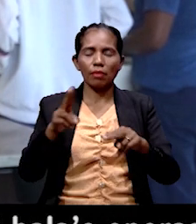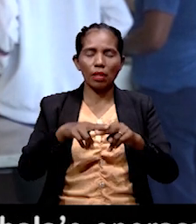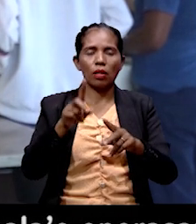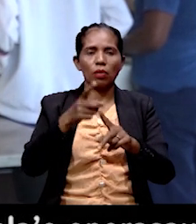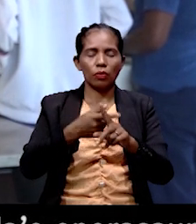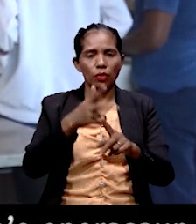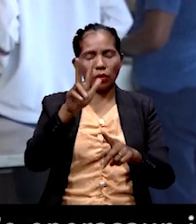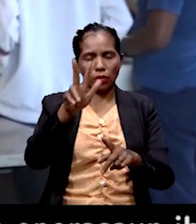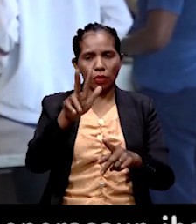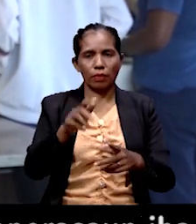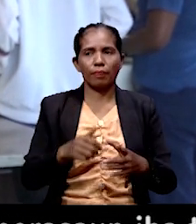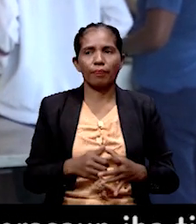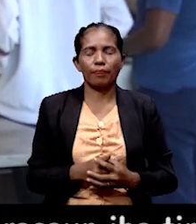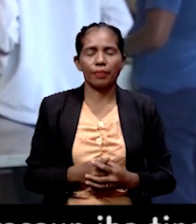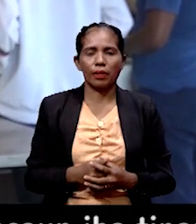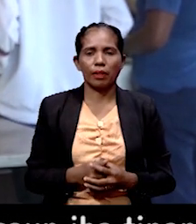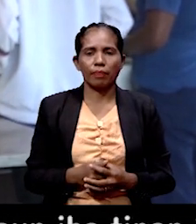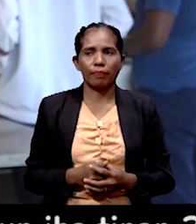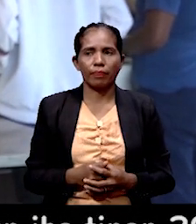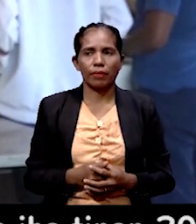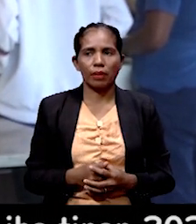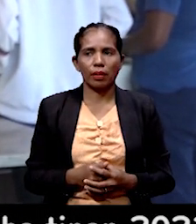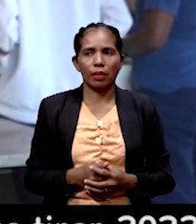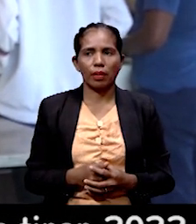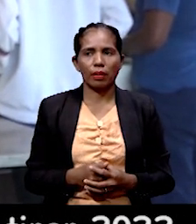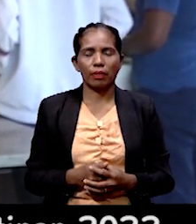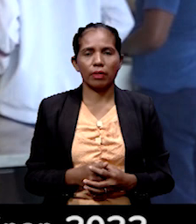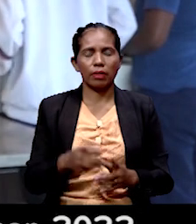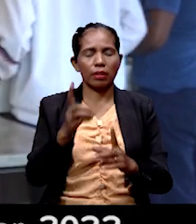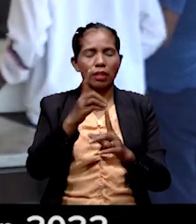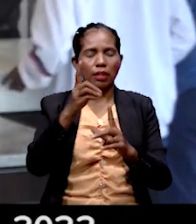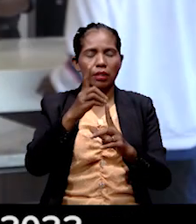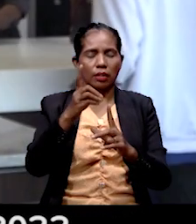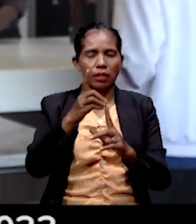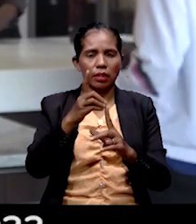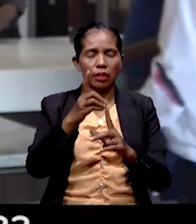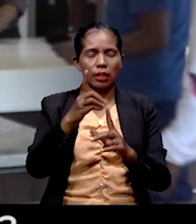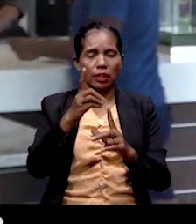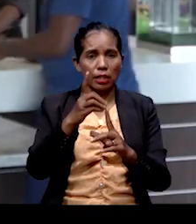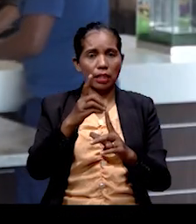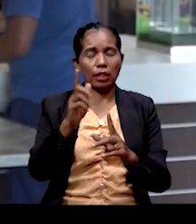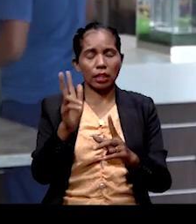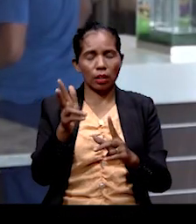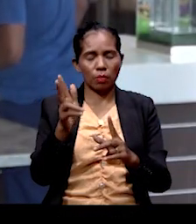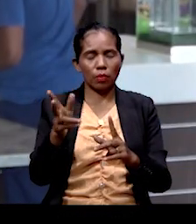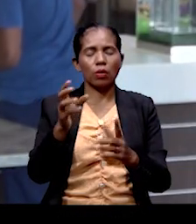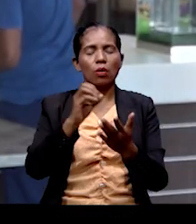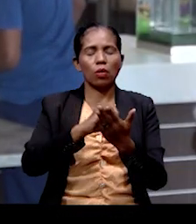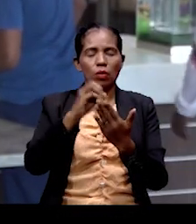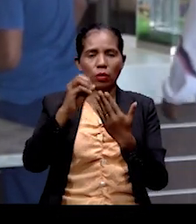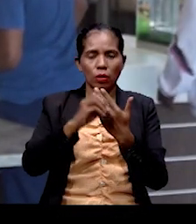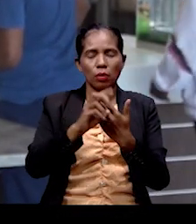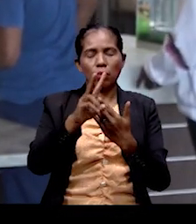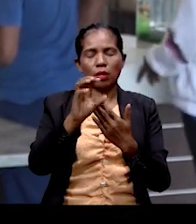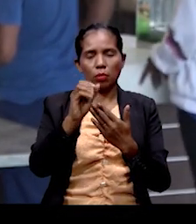fulan tolu antau ia tanggal 30 sidak to data expire dah to dek ia tanggal 30 Oktober 2021